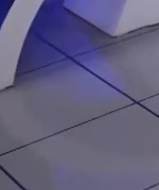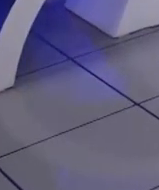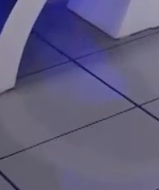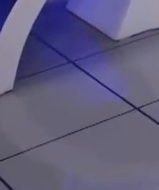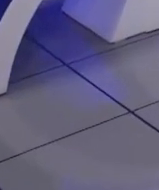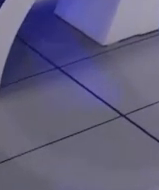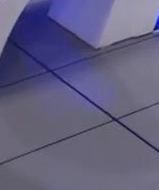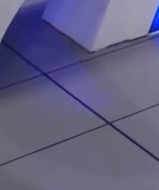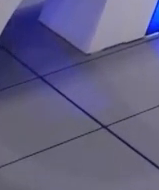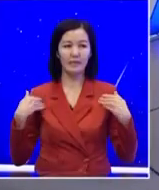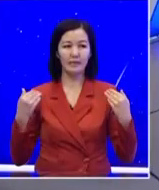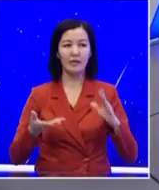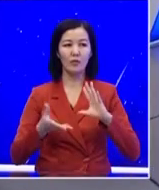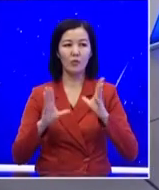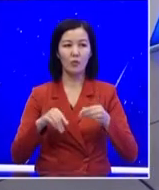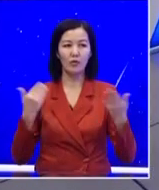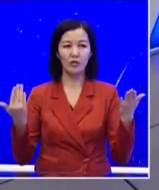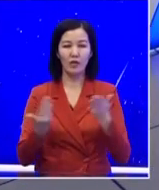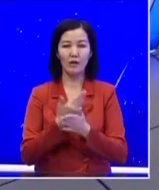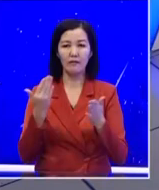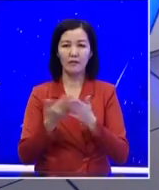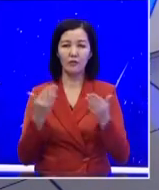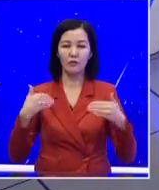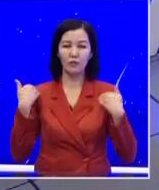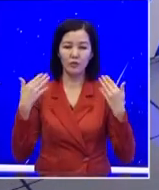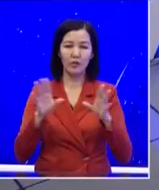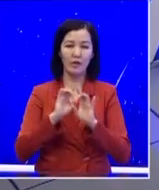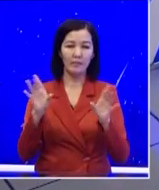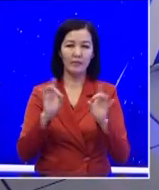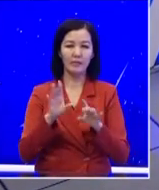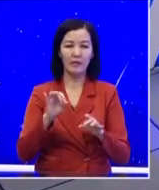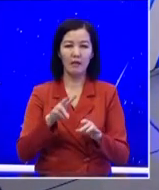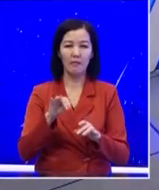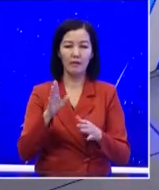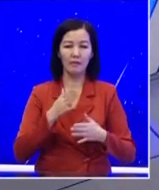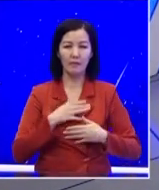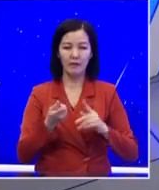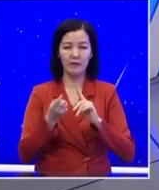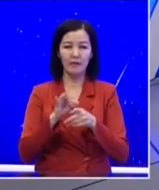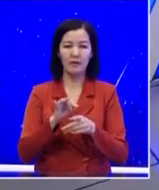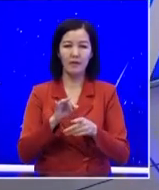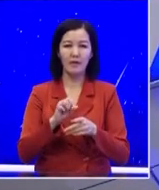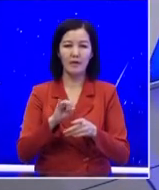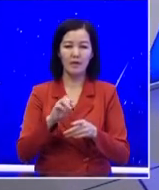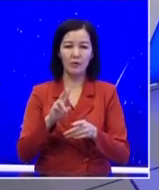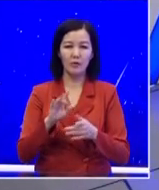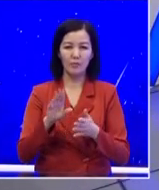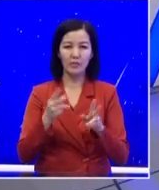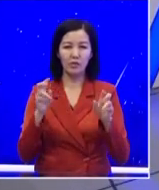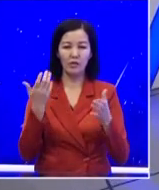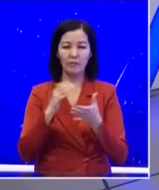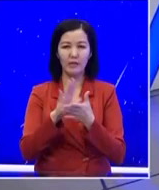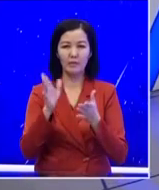Ассаламу алейкум, қадірмен көрермен, тікелей эфирде қорытынды жаңалықтар студия цигінінде Алмат Хамид, сурдо аудармада Айгүл Жұмашқызы.